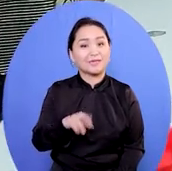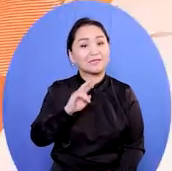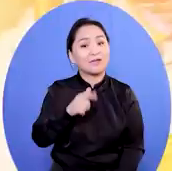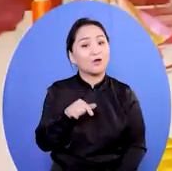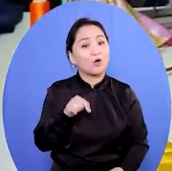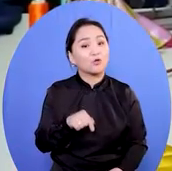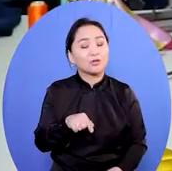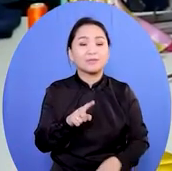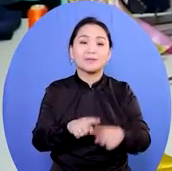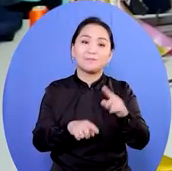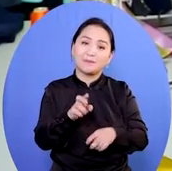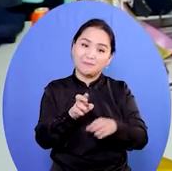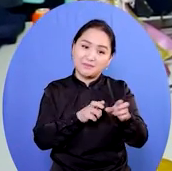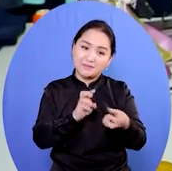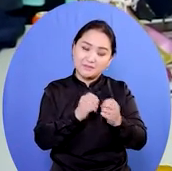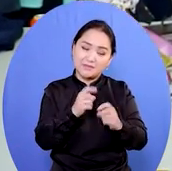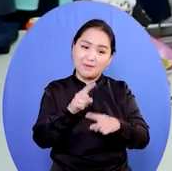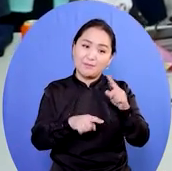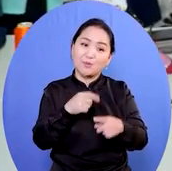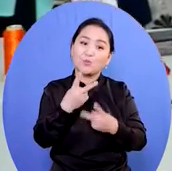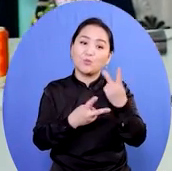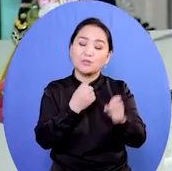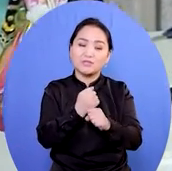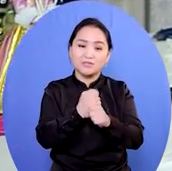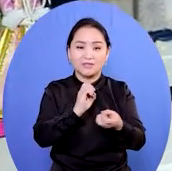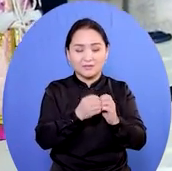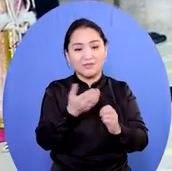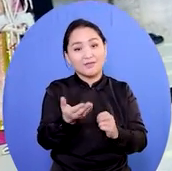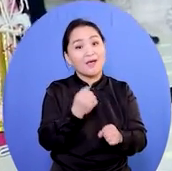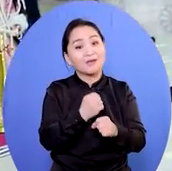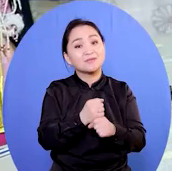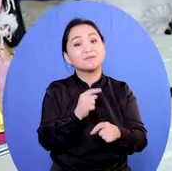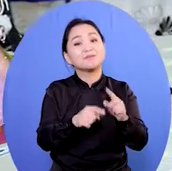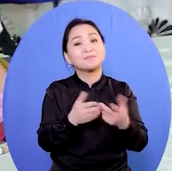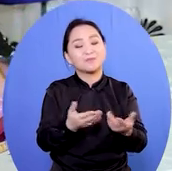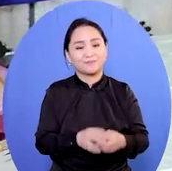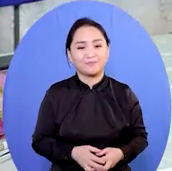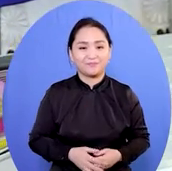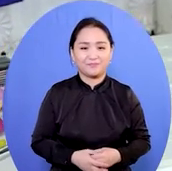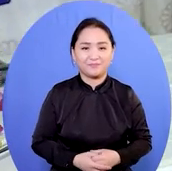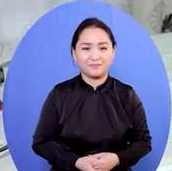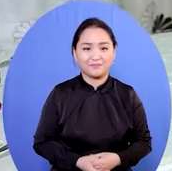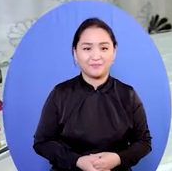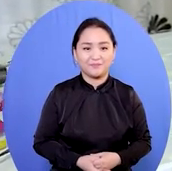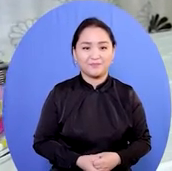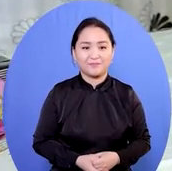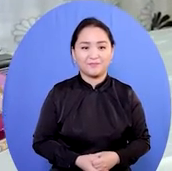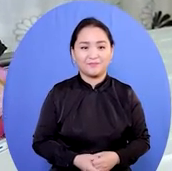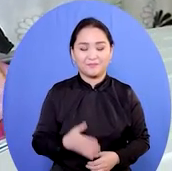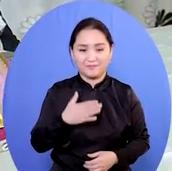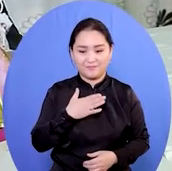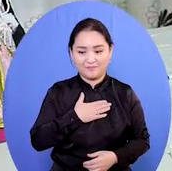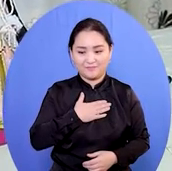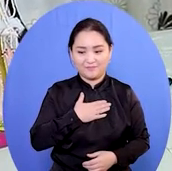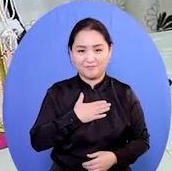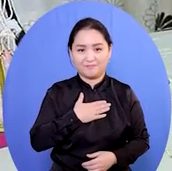яг ямар бизнес эрхэлж, ямар үйл ажиллагаа үзүүлж, таны ажил хэр урагштай явагдаж? За манайха одоогоор